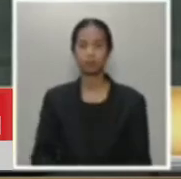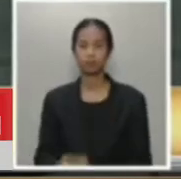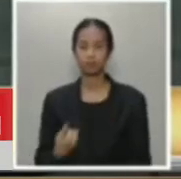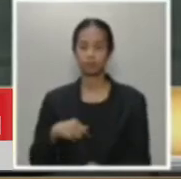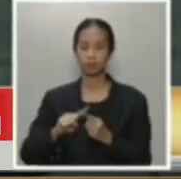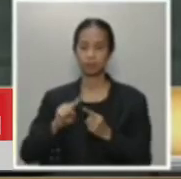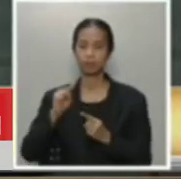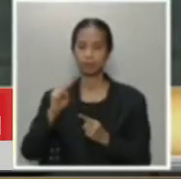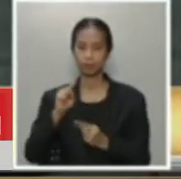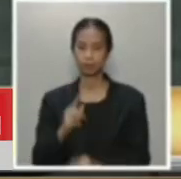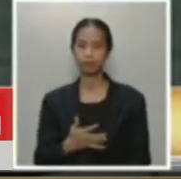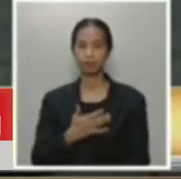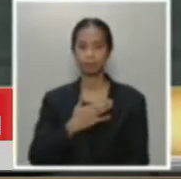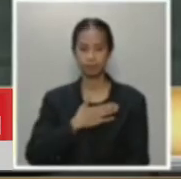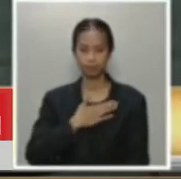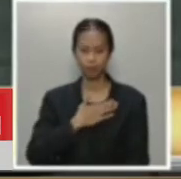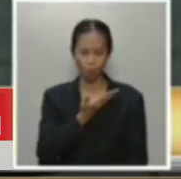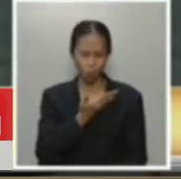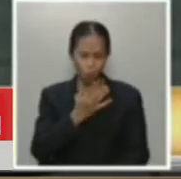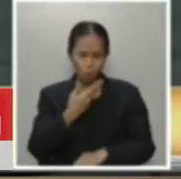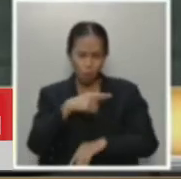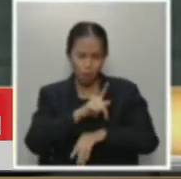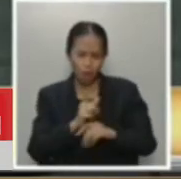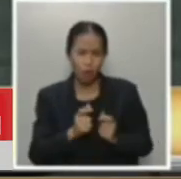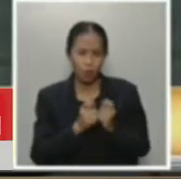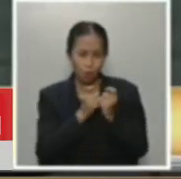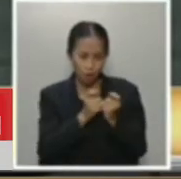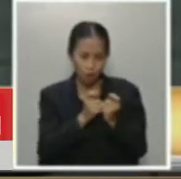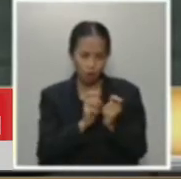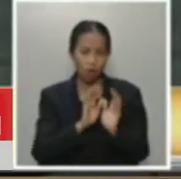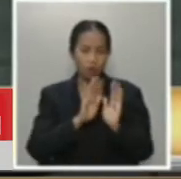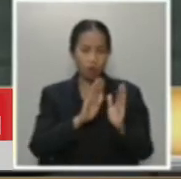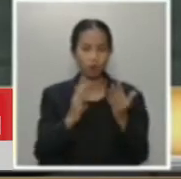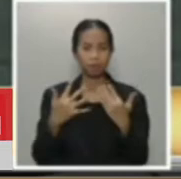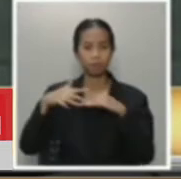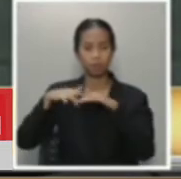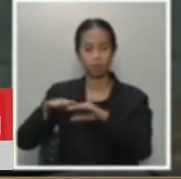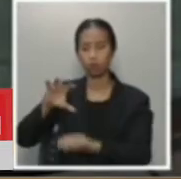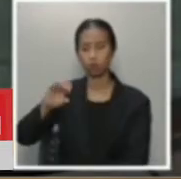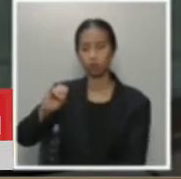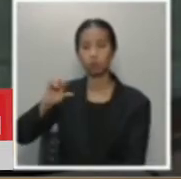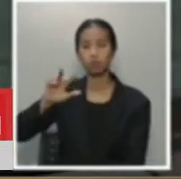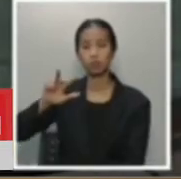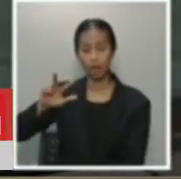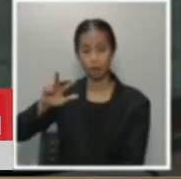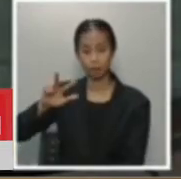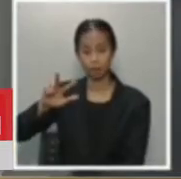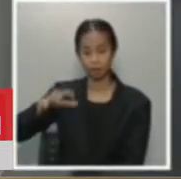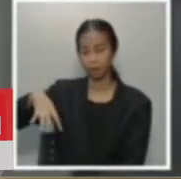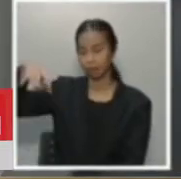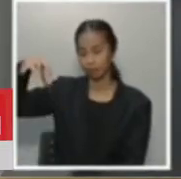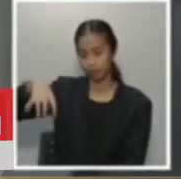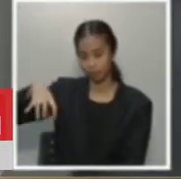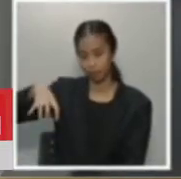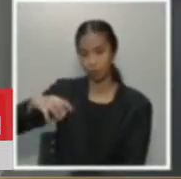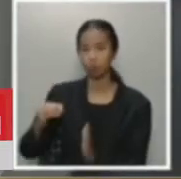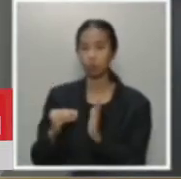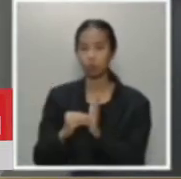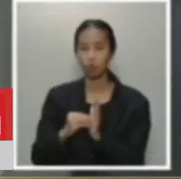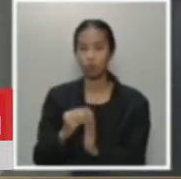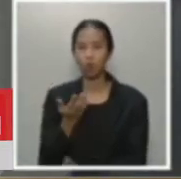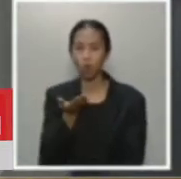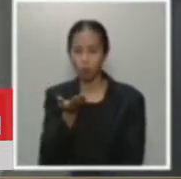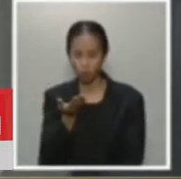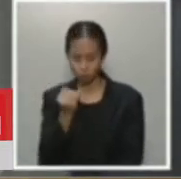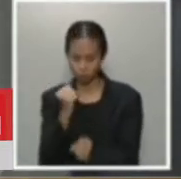เรื่องที่1ค่ะดิฉันขออนุญาตประธานสภานะคะประสานไปที่03สำนักการโยธากรุงเทพมหานครค่ะได้โปรดเข้า